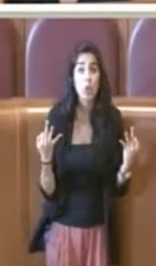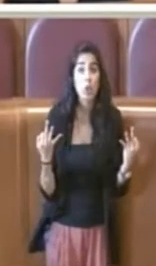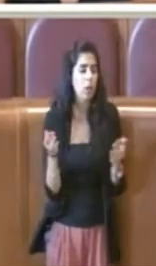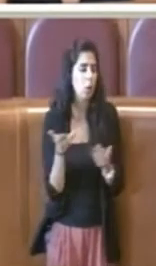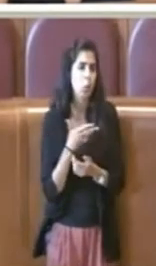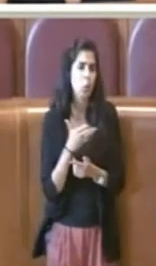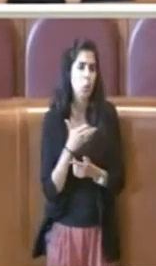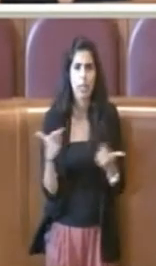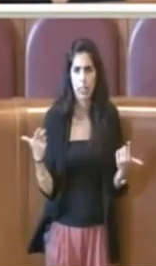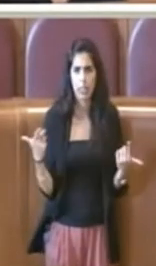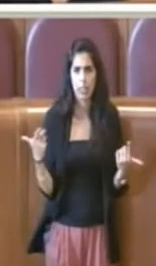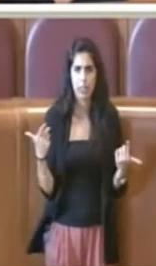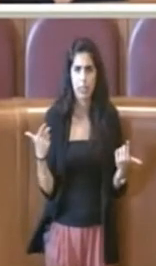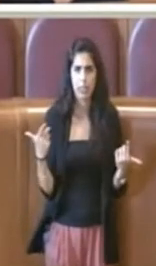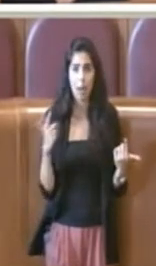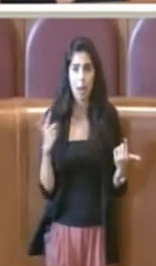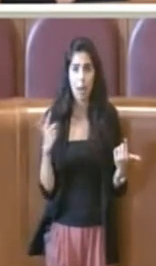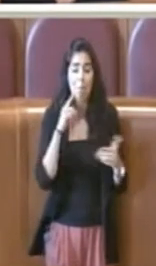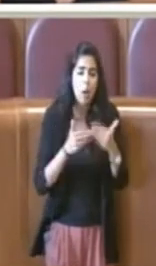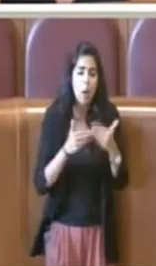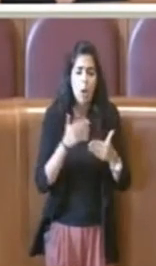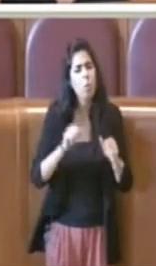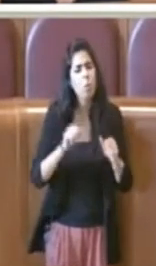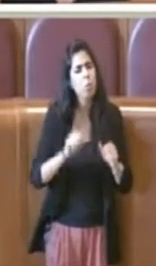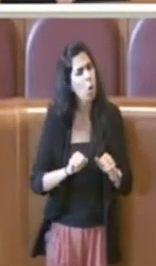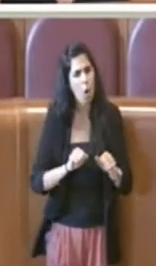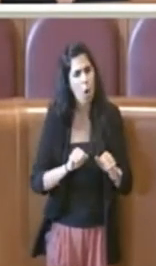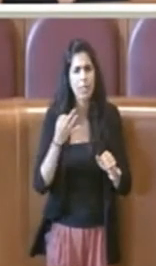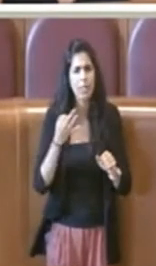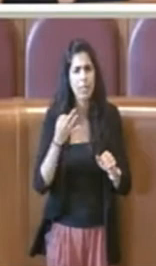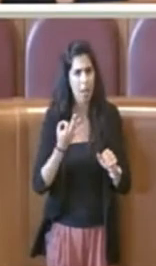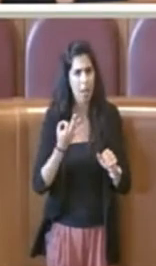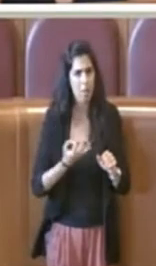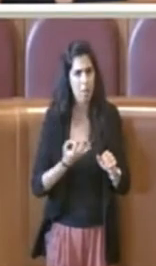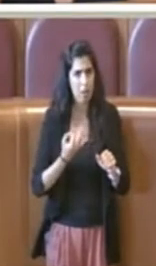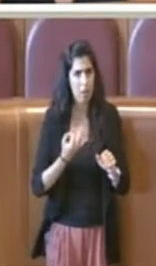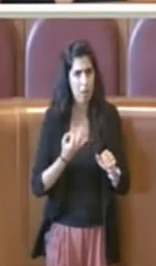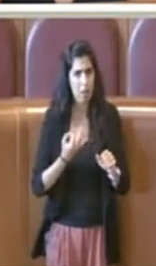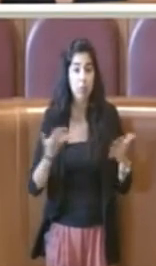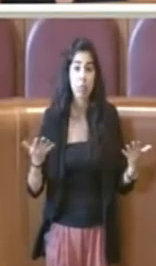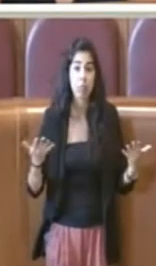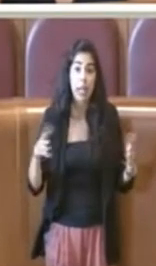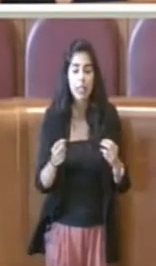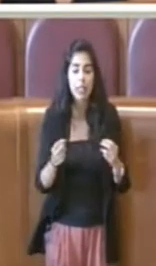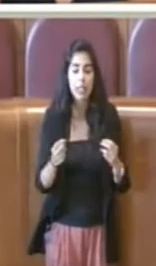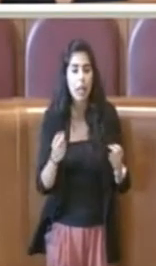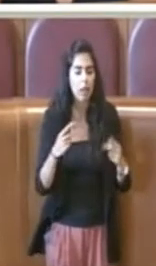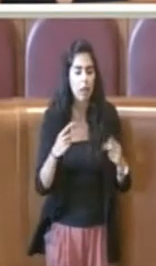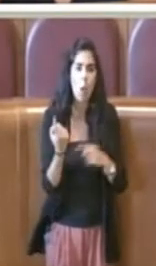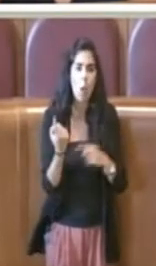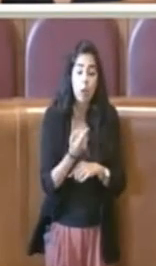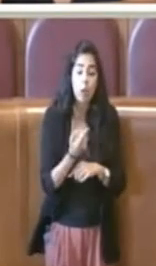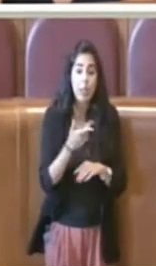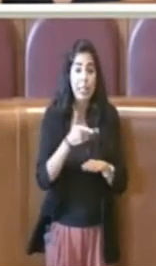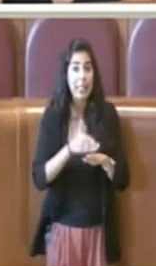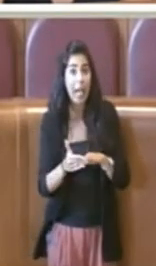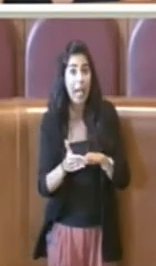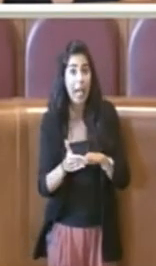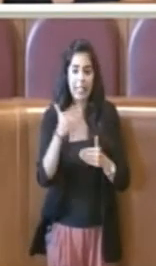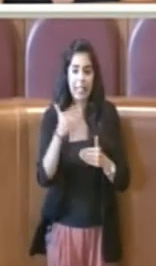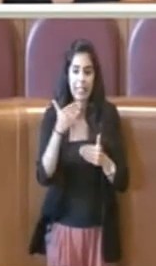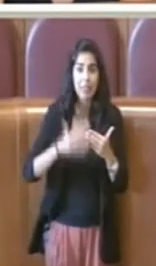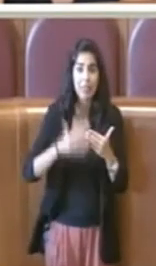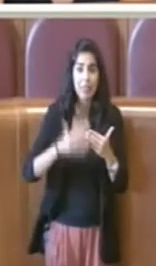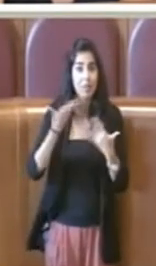tutto è perfettibile, laddove sono arrivate le prime segnalazioni di ritardatari alla